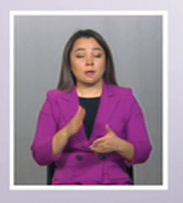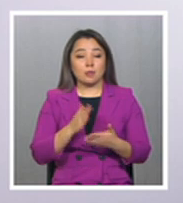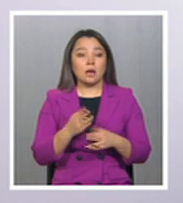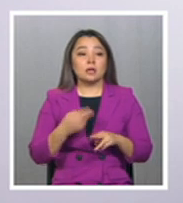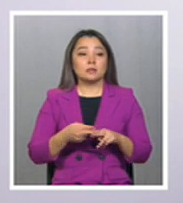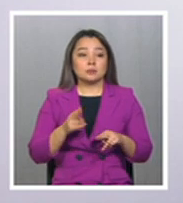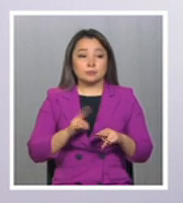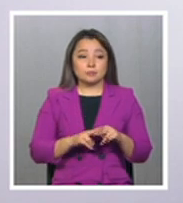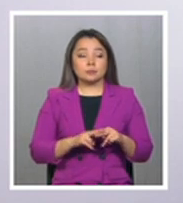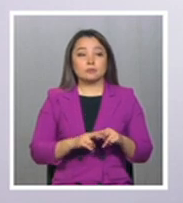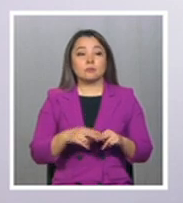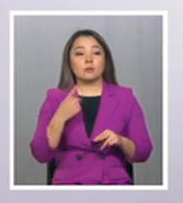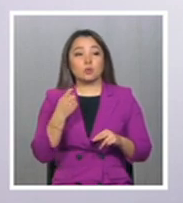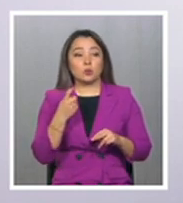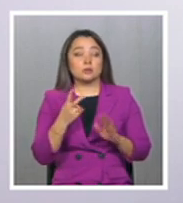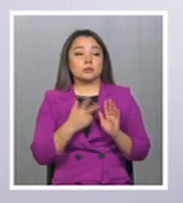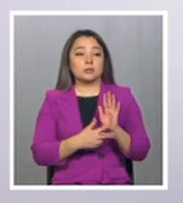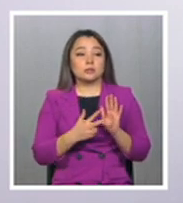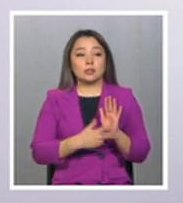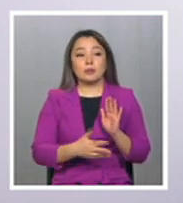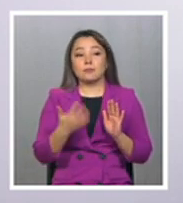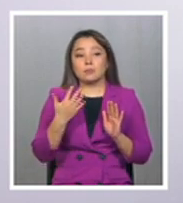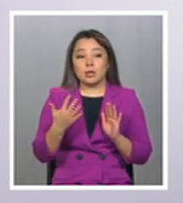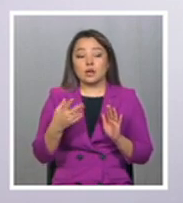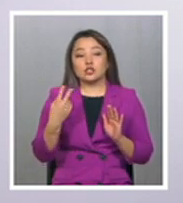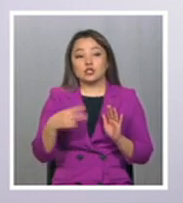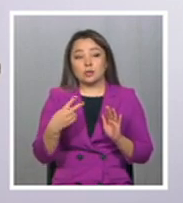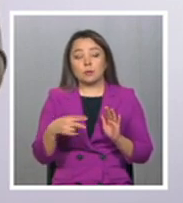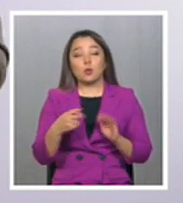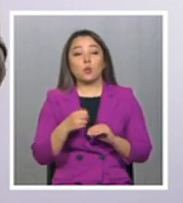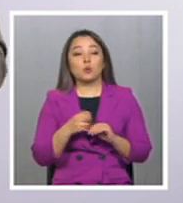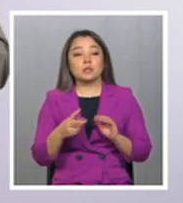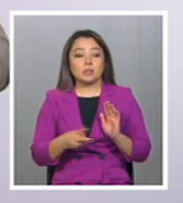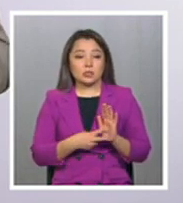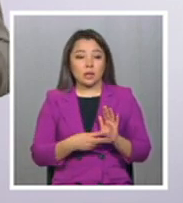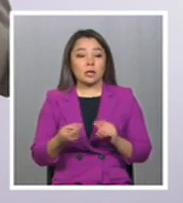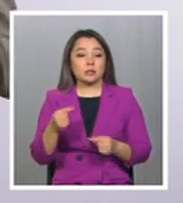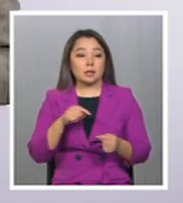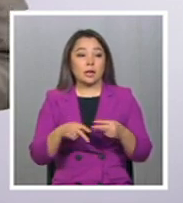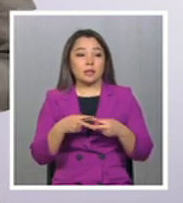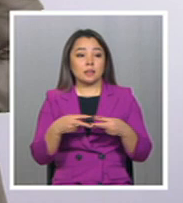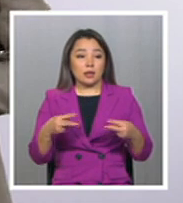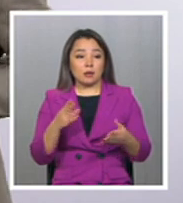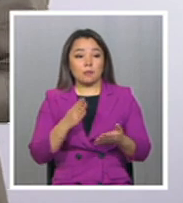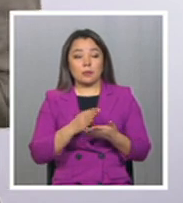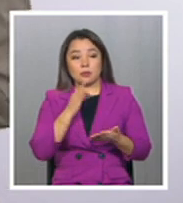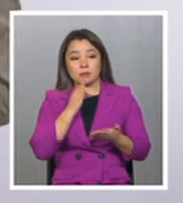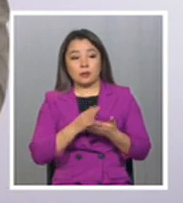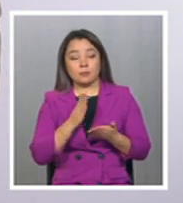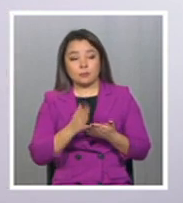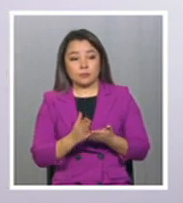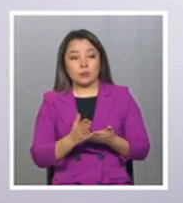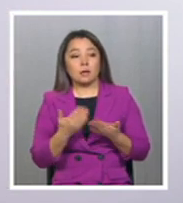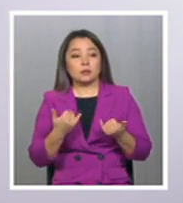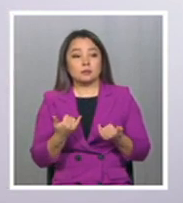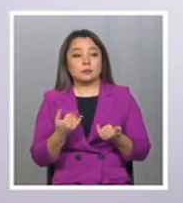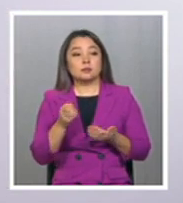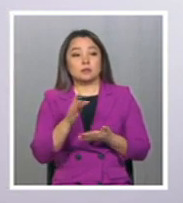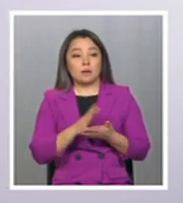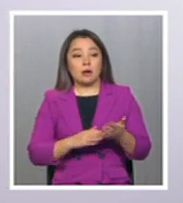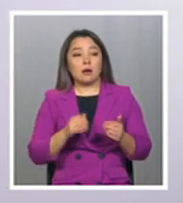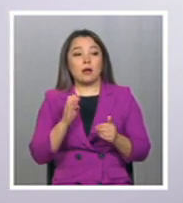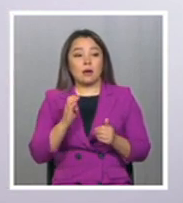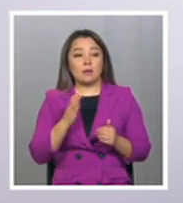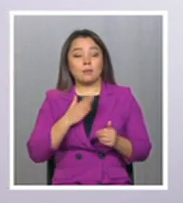балалар, 100-ден 85 пен 20-дан 17 өзара тең бөлшектер екен. Жақсы, енді ә бойынша